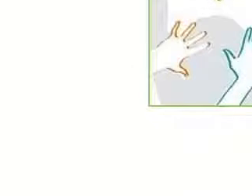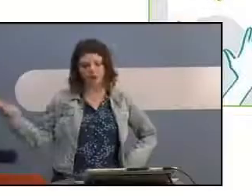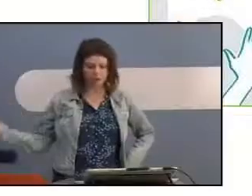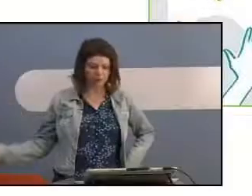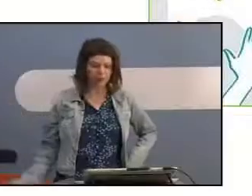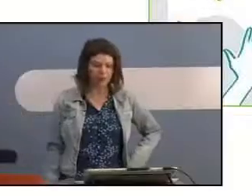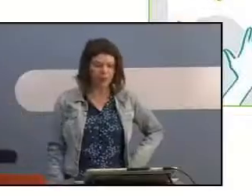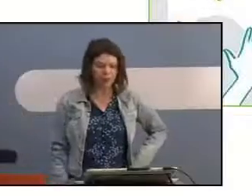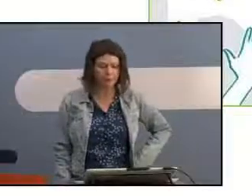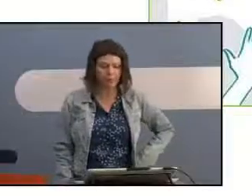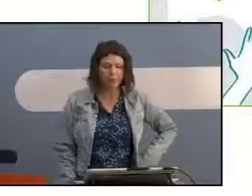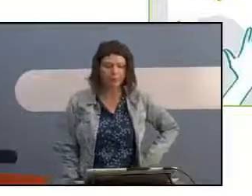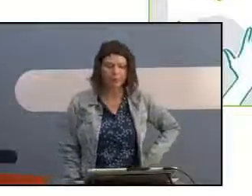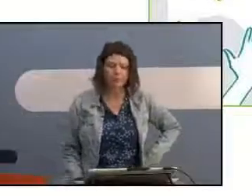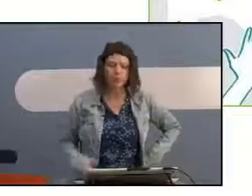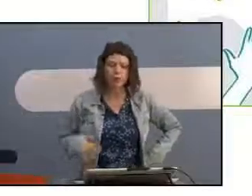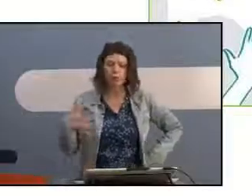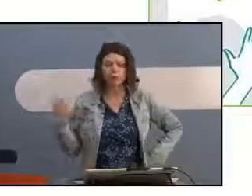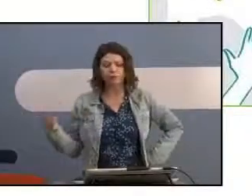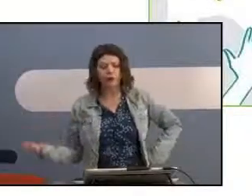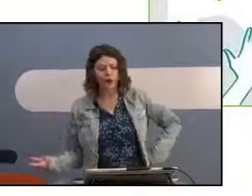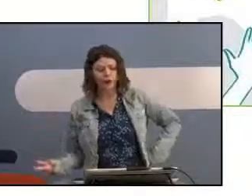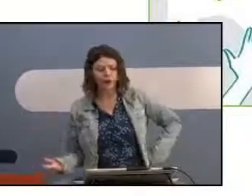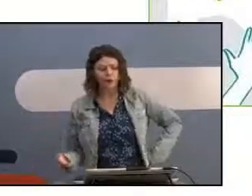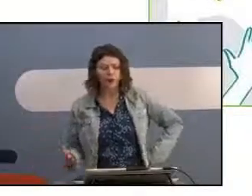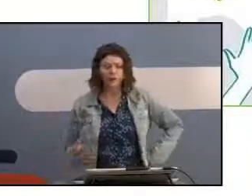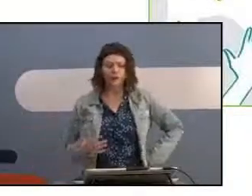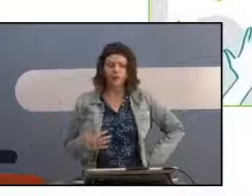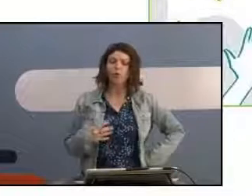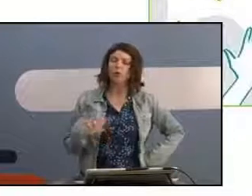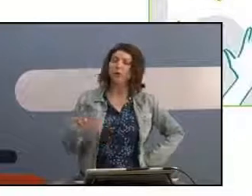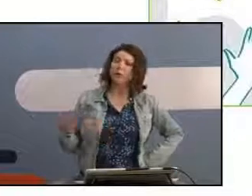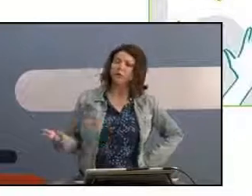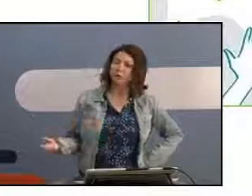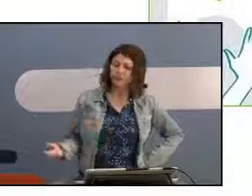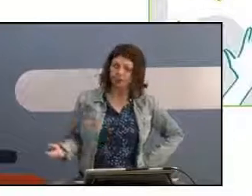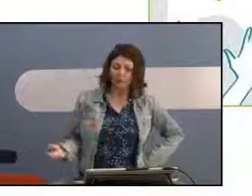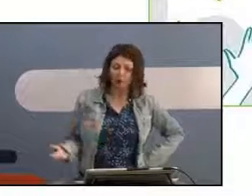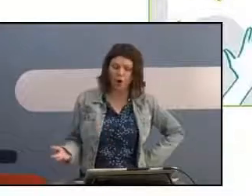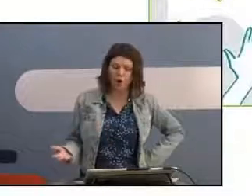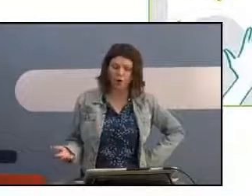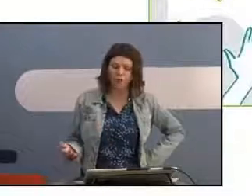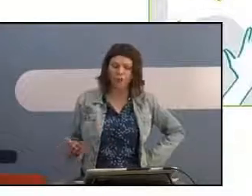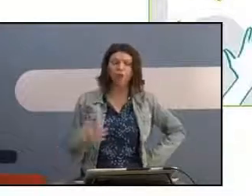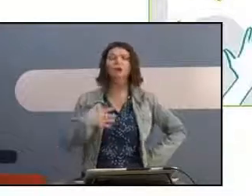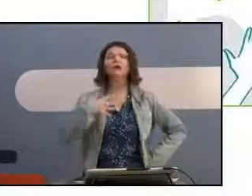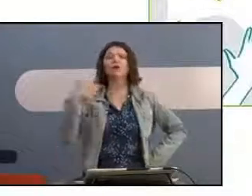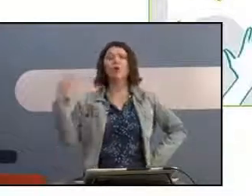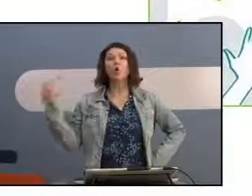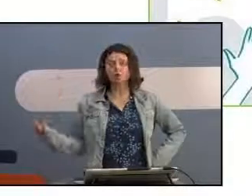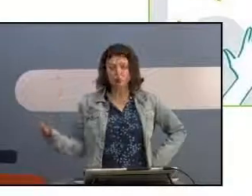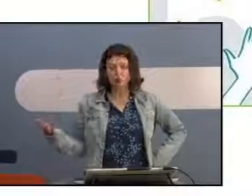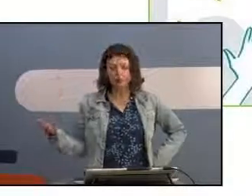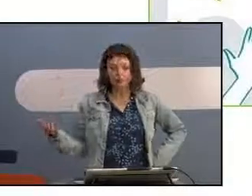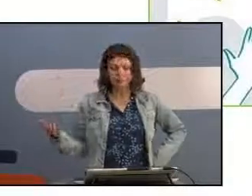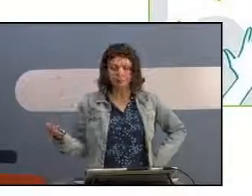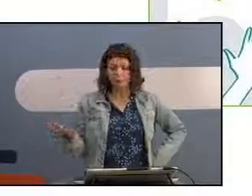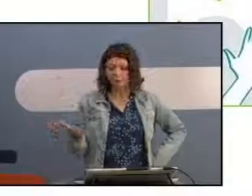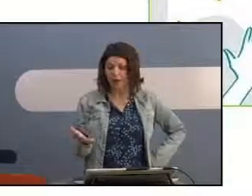אדם? בטח אתם מכירים את הזכות לכבוד, את הזכות לחיים וביטחון, הזכות לחירות